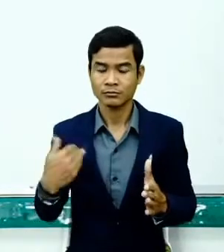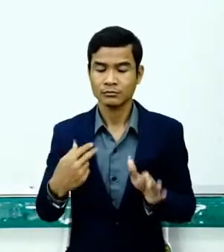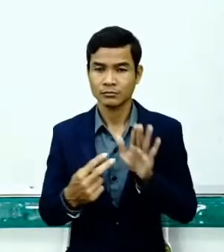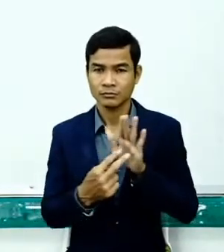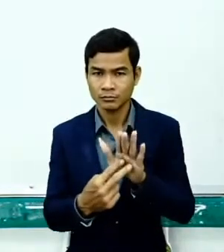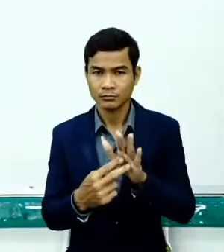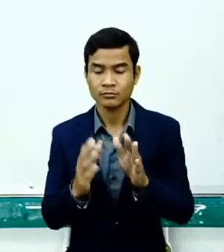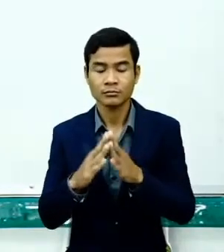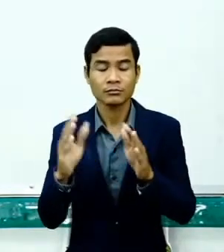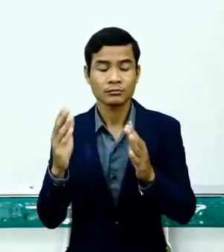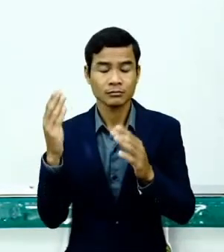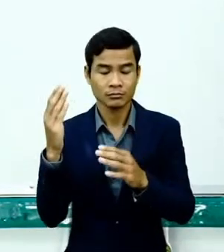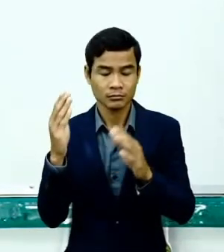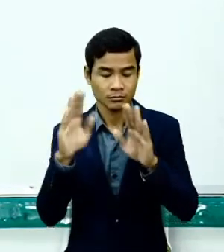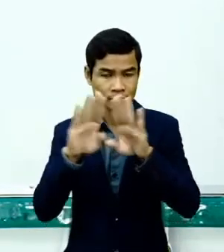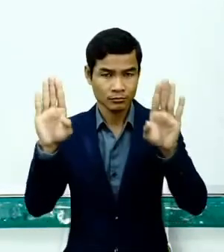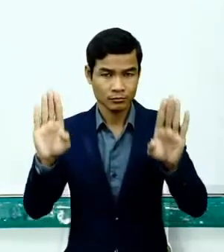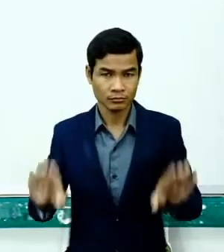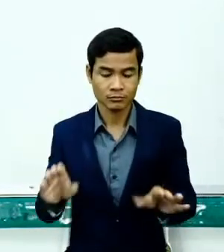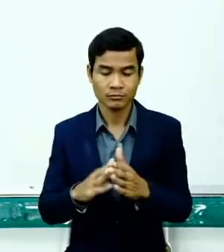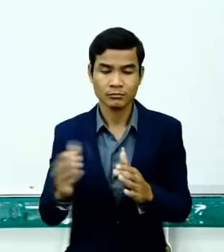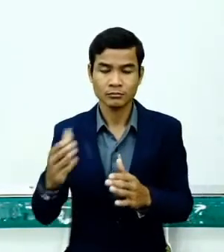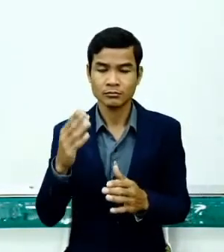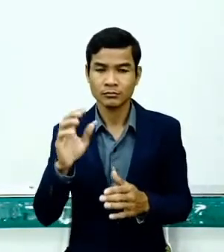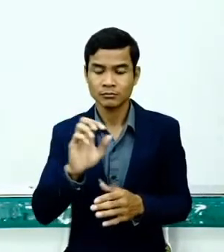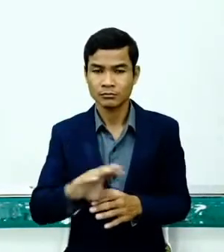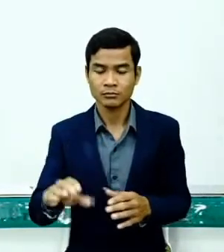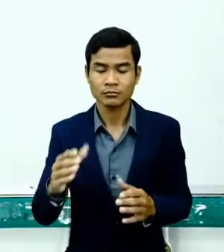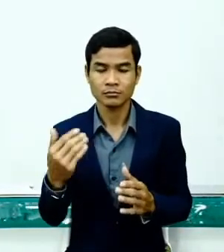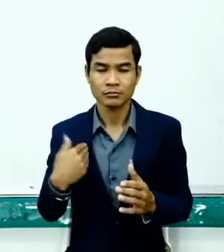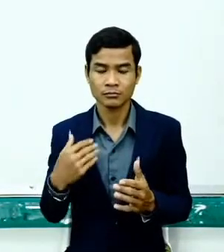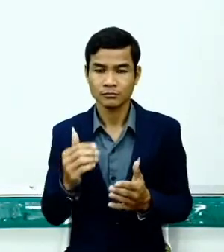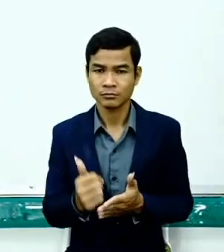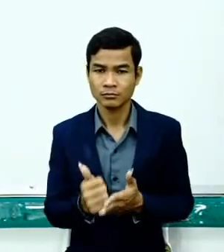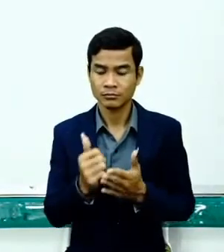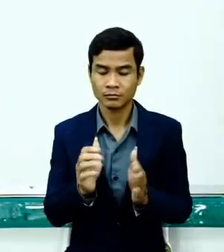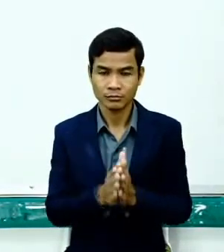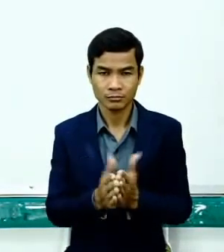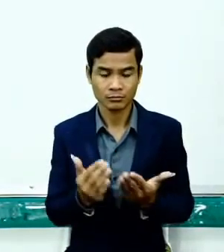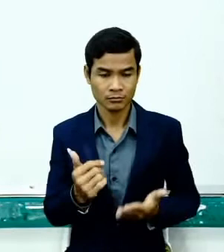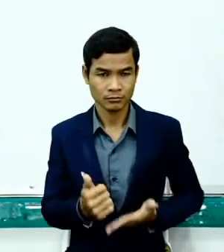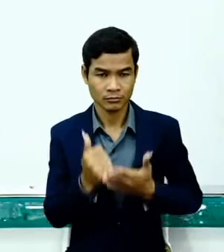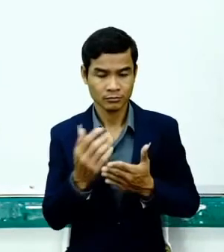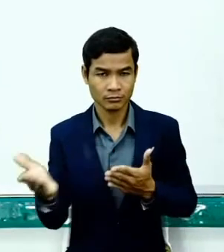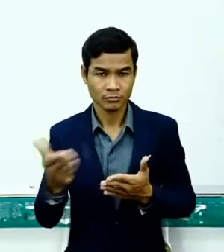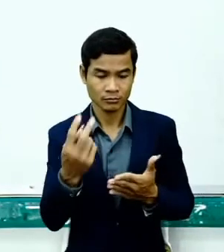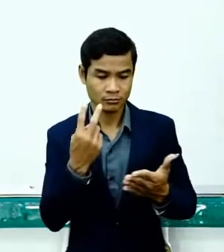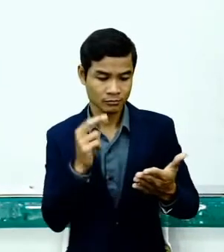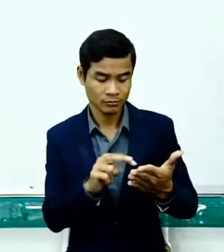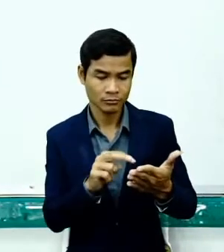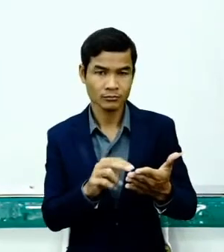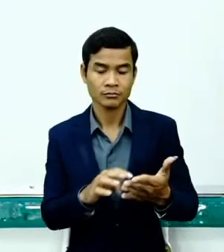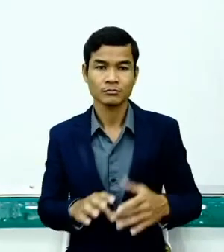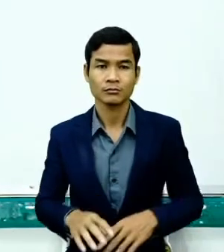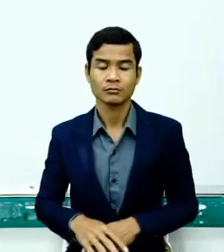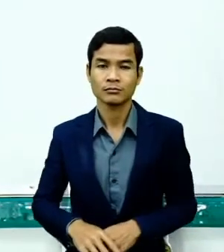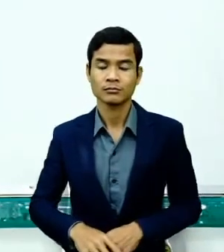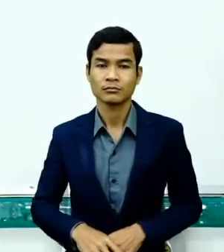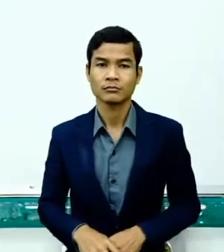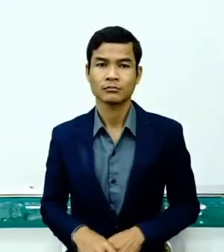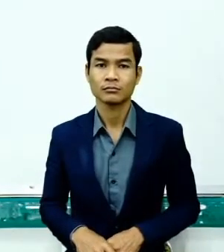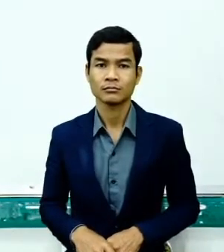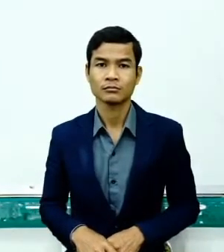ននៅលើក្តារខៀនហើយកូនមានសិភៅជំនួយកូនមើលរូបនៅក្នុងសិភៅជំនួយរបស់កូន